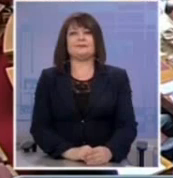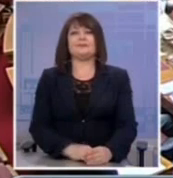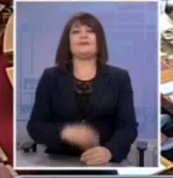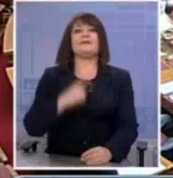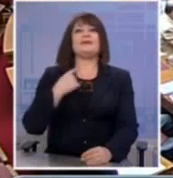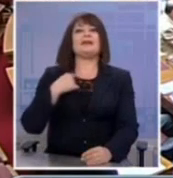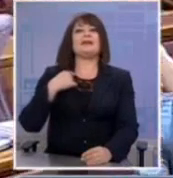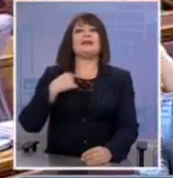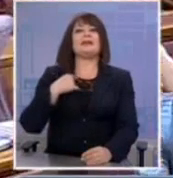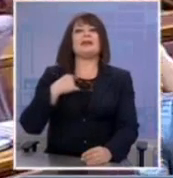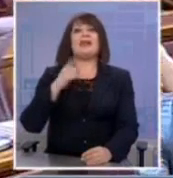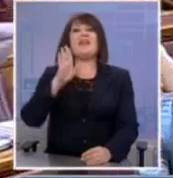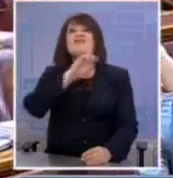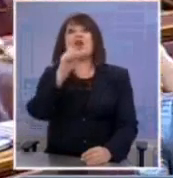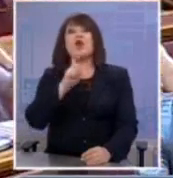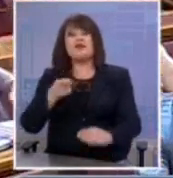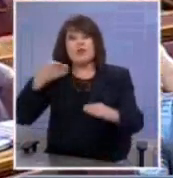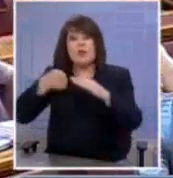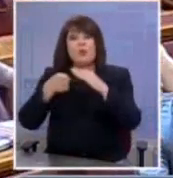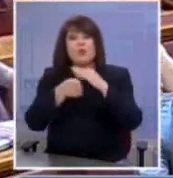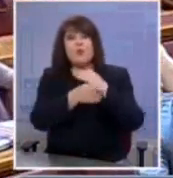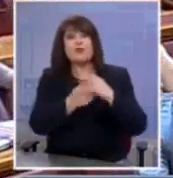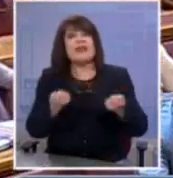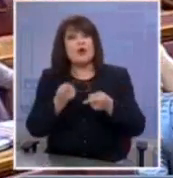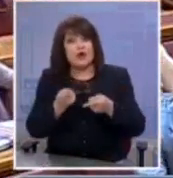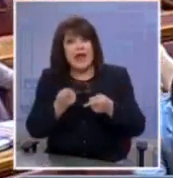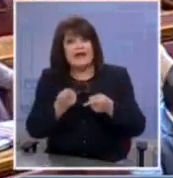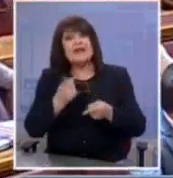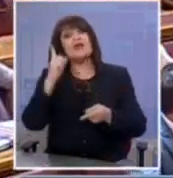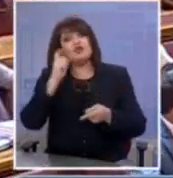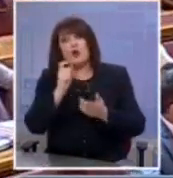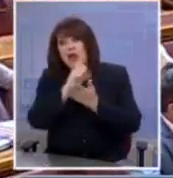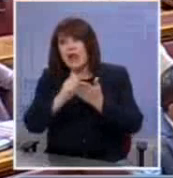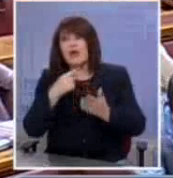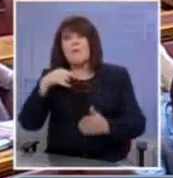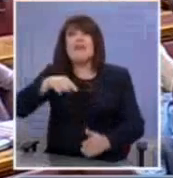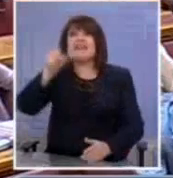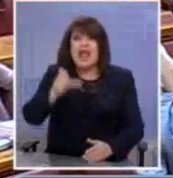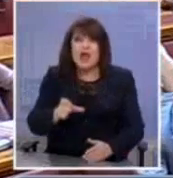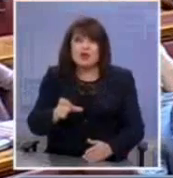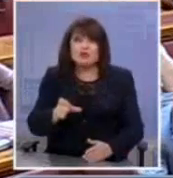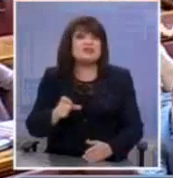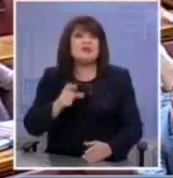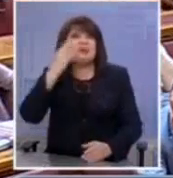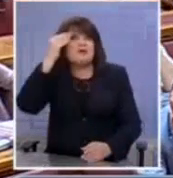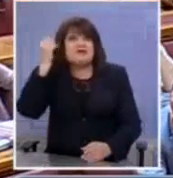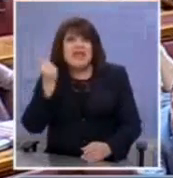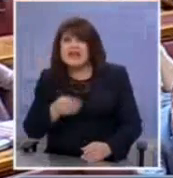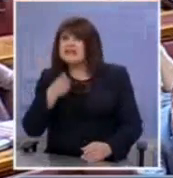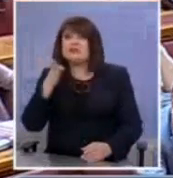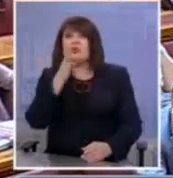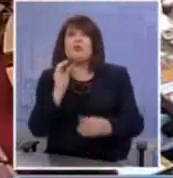γράφω στο βιογραφικό μου και στη σελίδα μου εσείς λοιπόν επειδή έχετε χάσει το λογαριασμό και πετρά περισσότερο από και